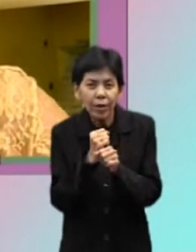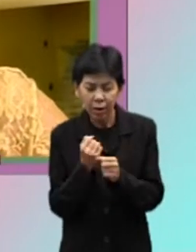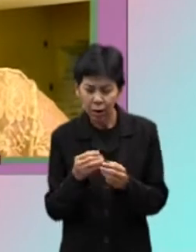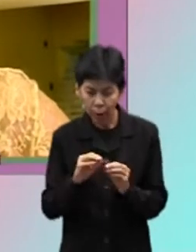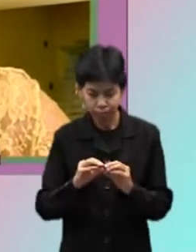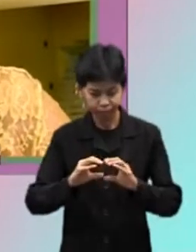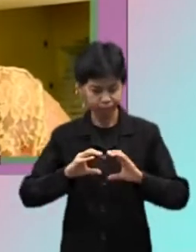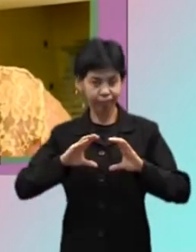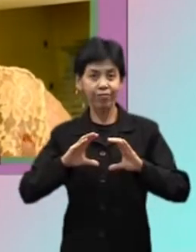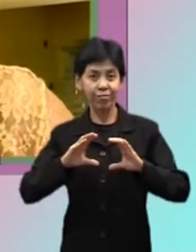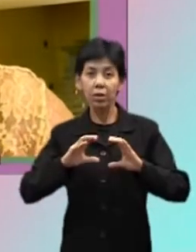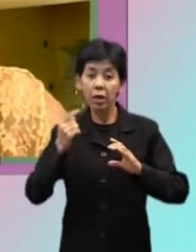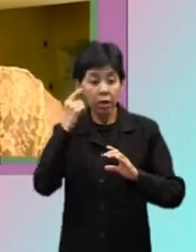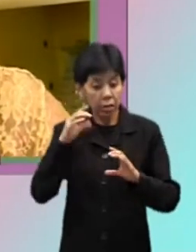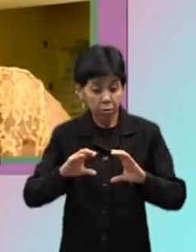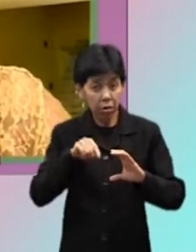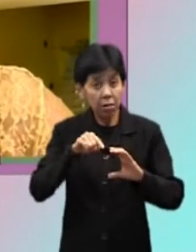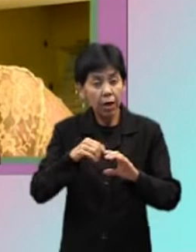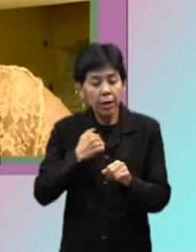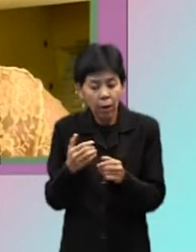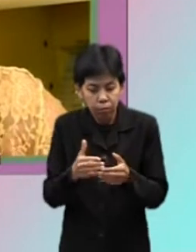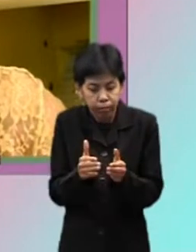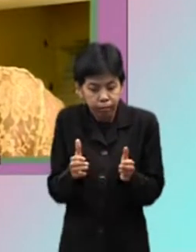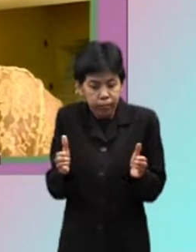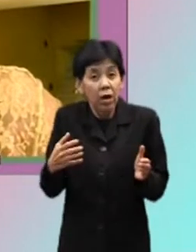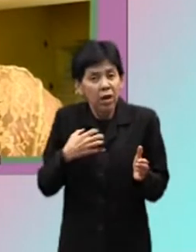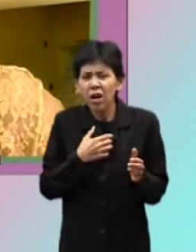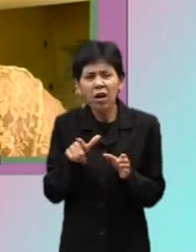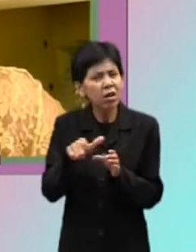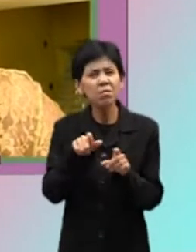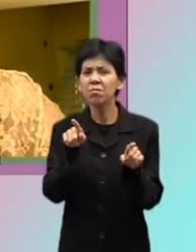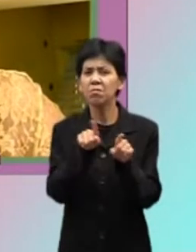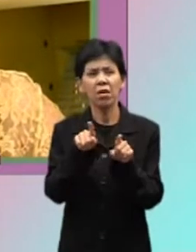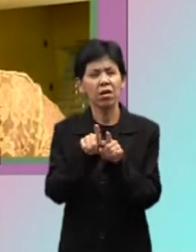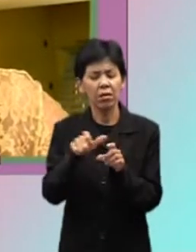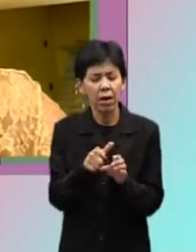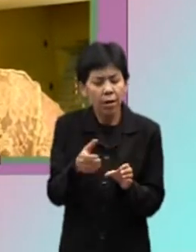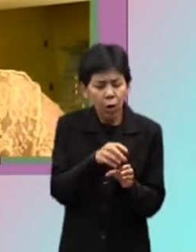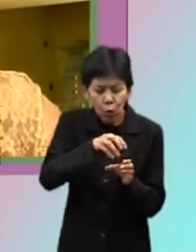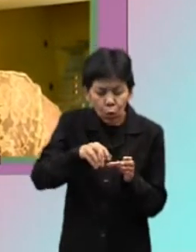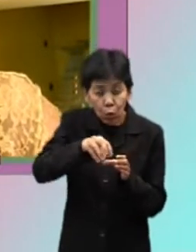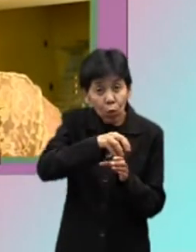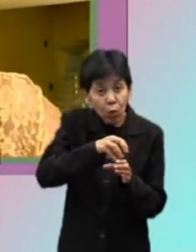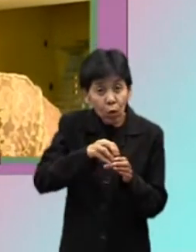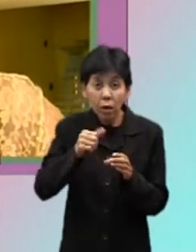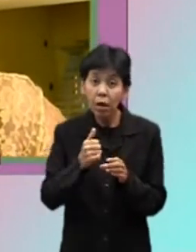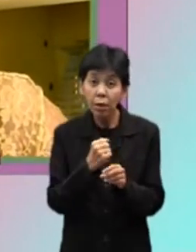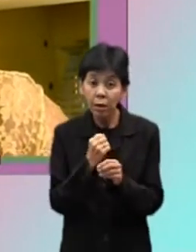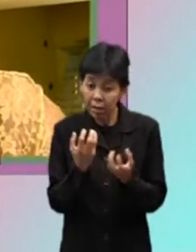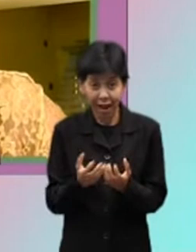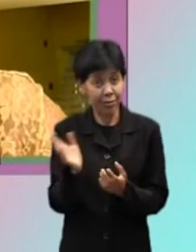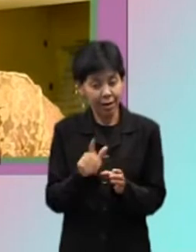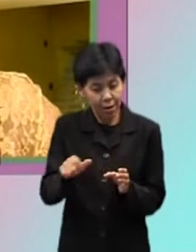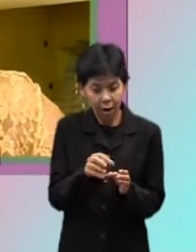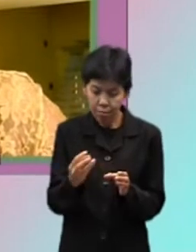ริมาณเราไม่ได้ขายปริมาณแต่เราขายขนาดไอศกรีมเช่นเดียวกันไอศกรีมเราตักเป็นสกู๊ปขายเราไม่ได้ขายน้ำหนัก